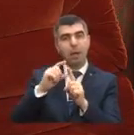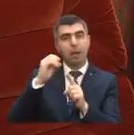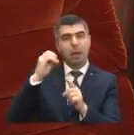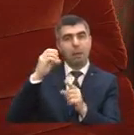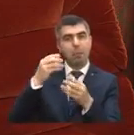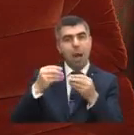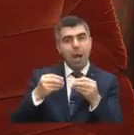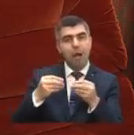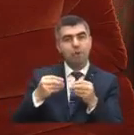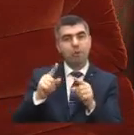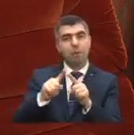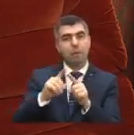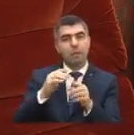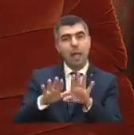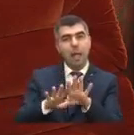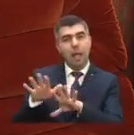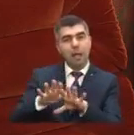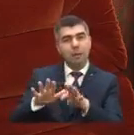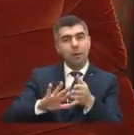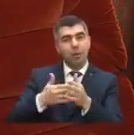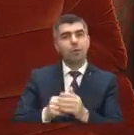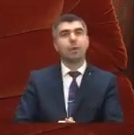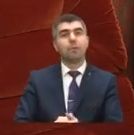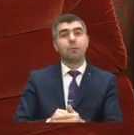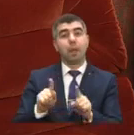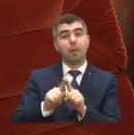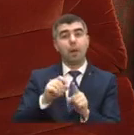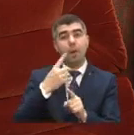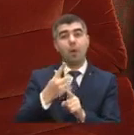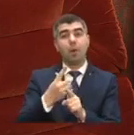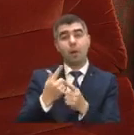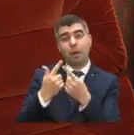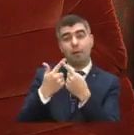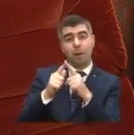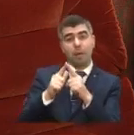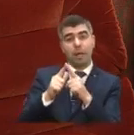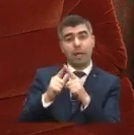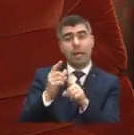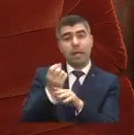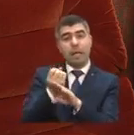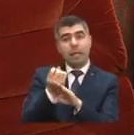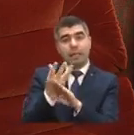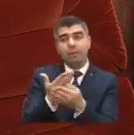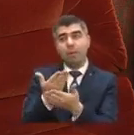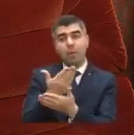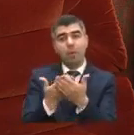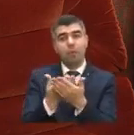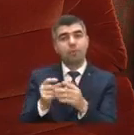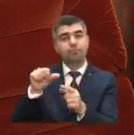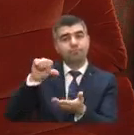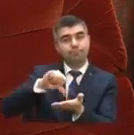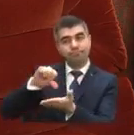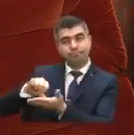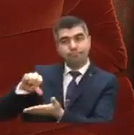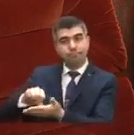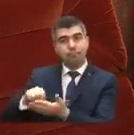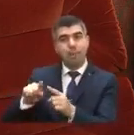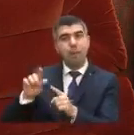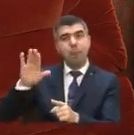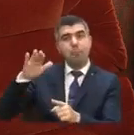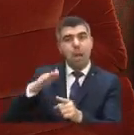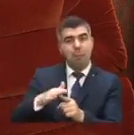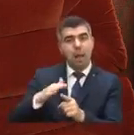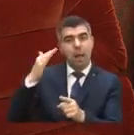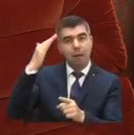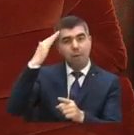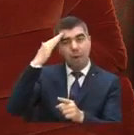مراكش، اكادير، تيزنيت. عندنا محورين ديال كرسي في الناظور وتيتملي البرشيد للدراسه التنفيذيه في طور الانجاز، وعندنا المحور ديال بني مندال فاس مكناس اللي